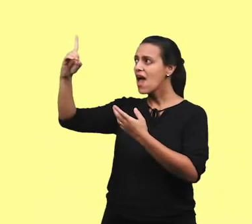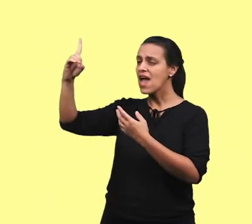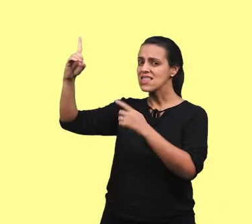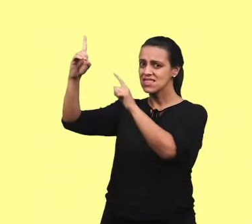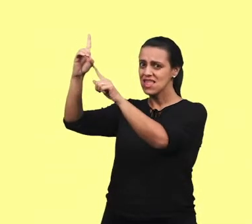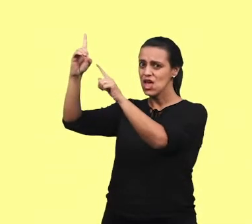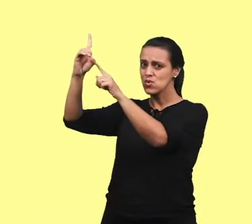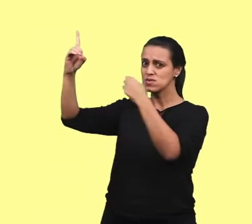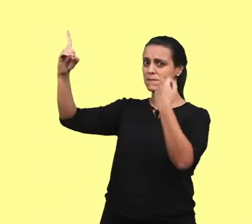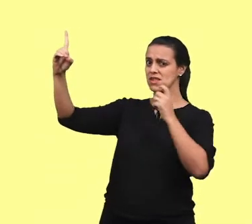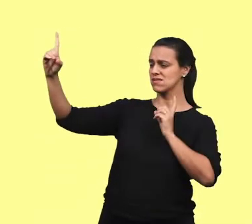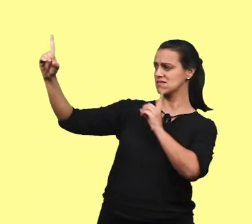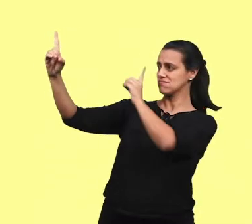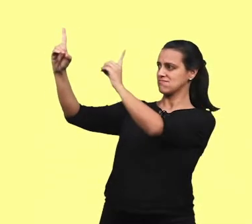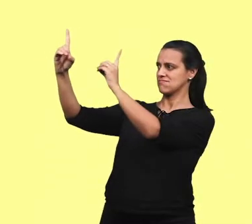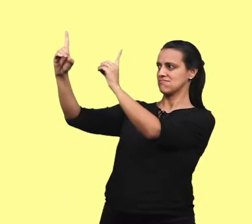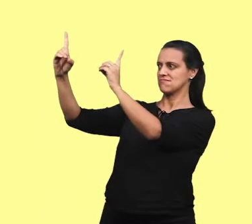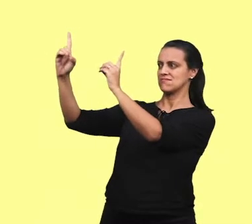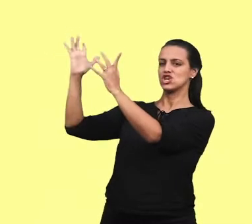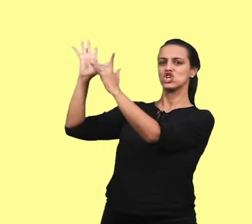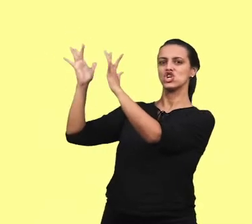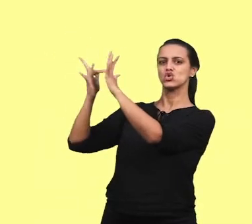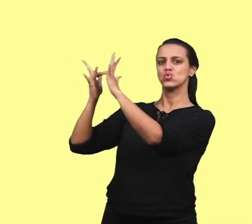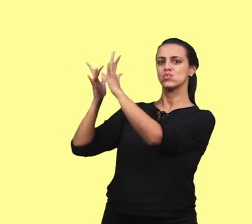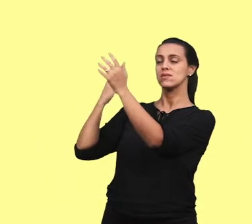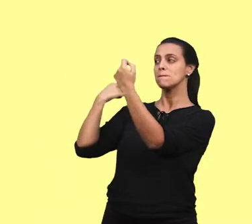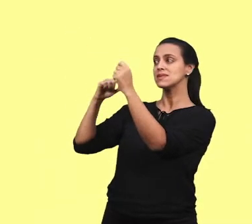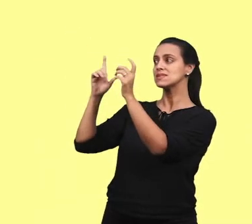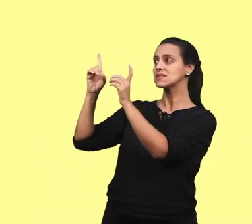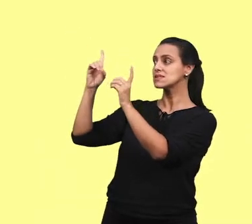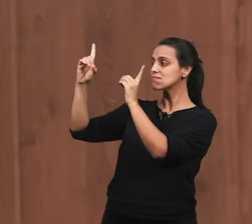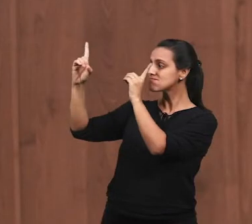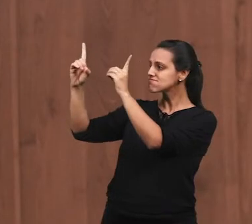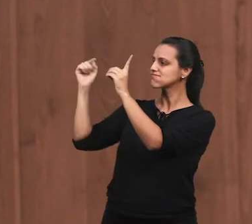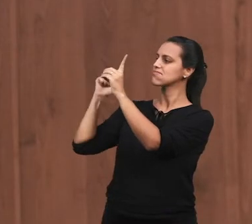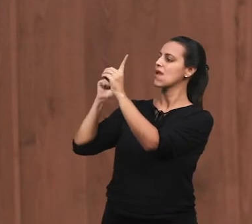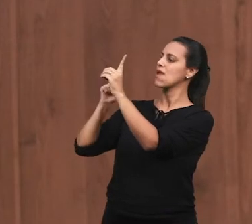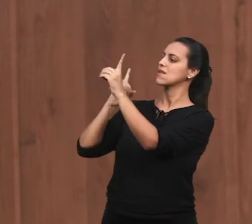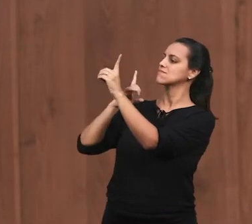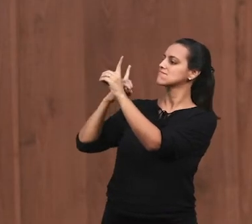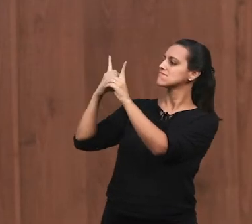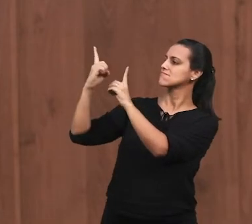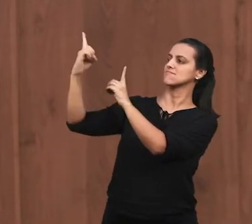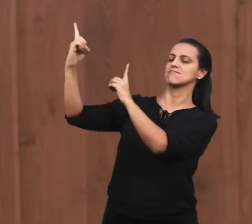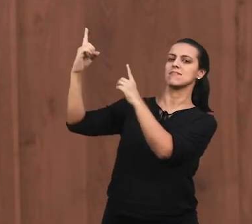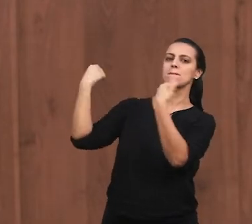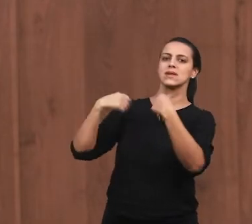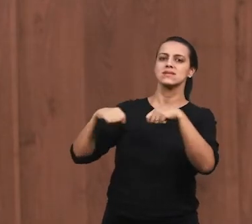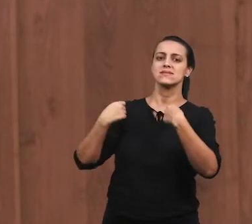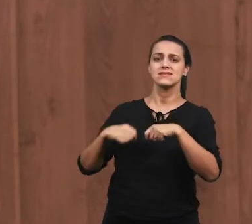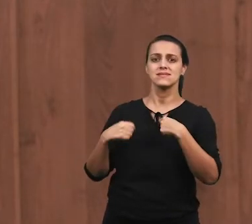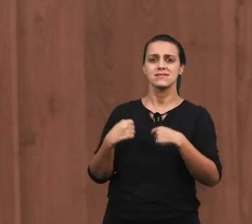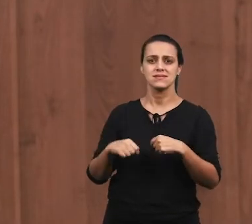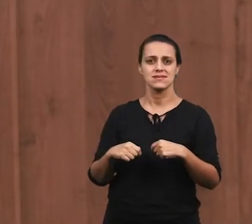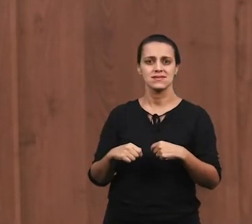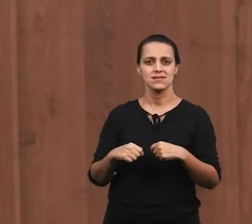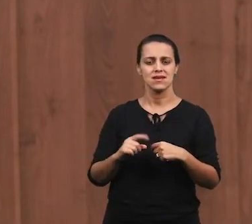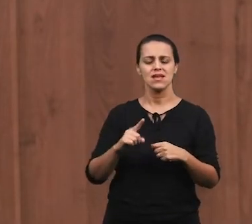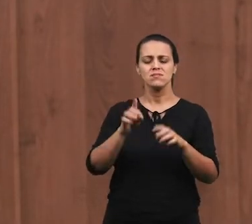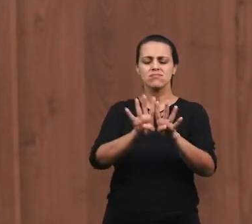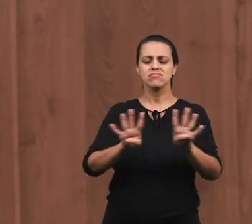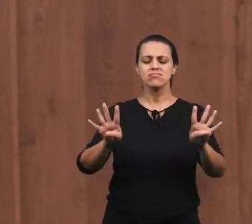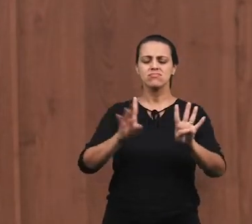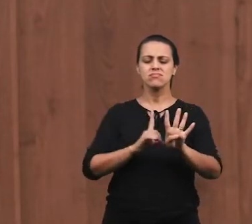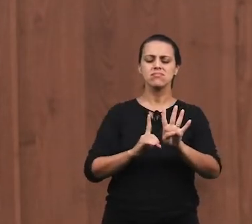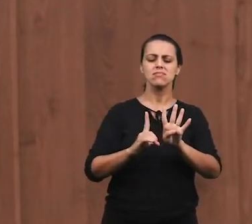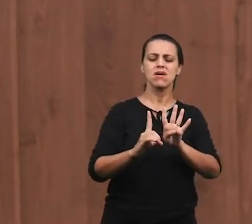исповедаться о своих грехах, он взбрал Агнца и шел в скини. И в скини можно было войти только одной дверью.